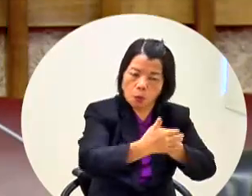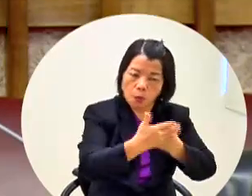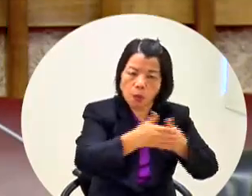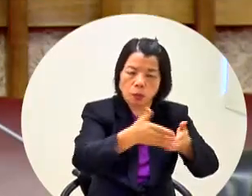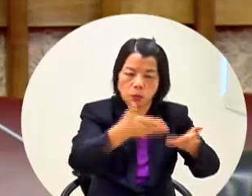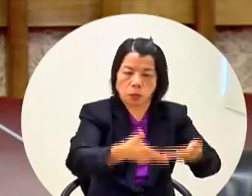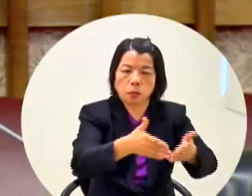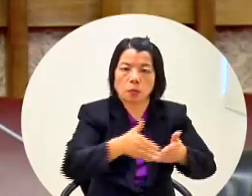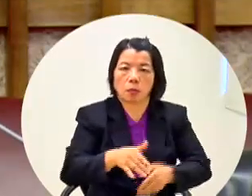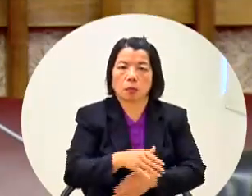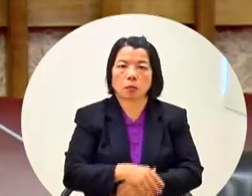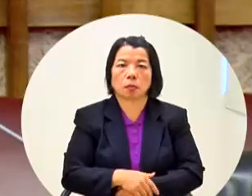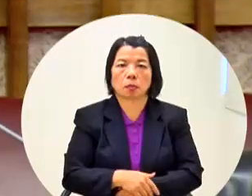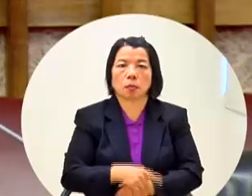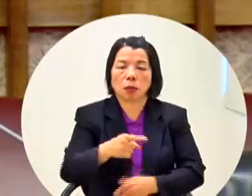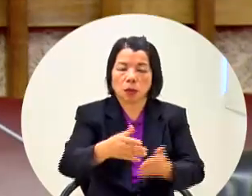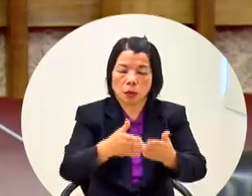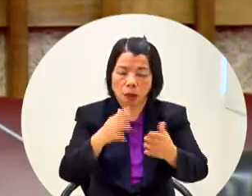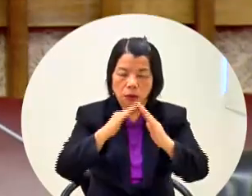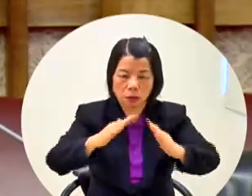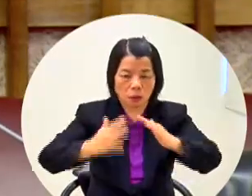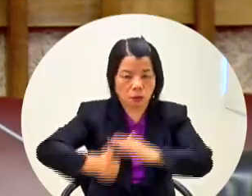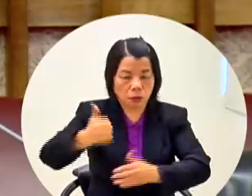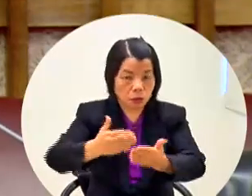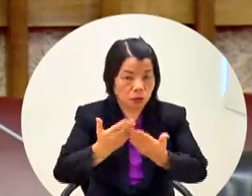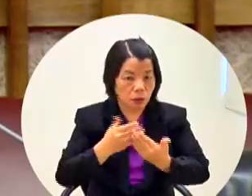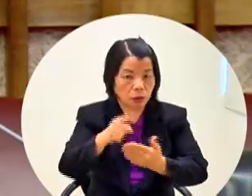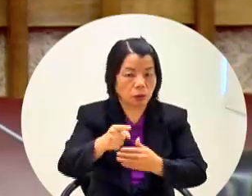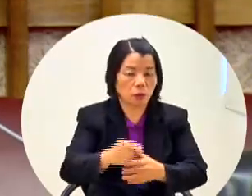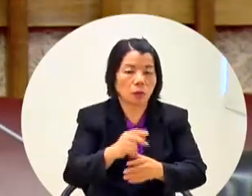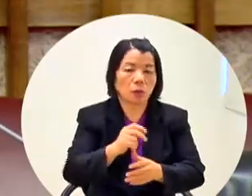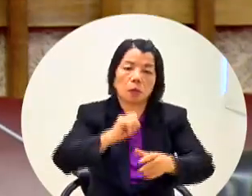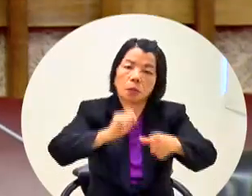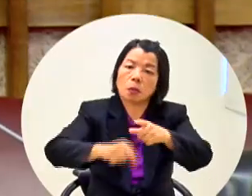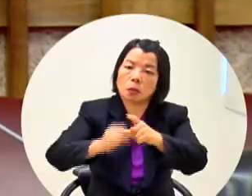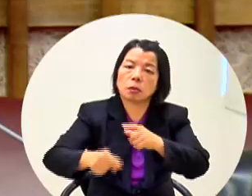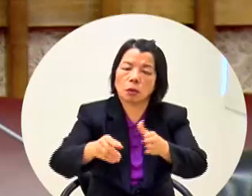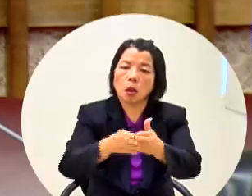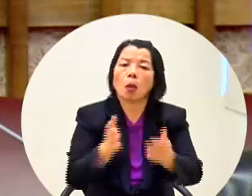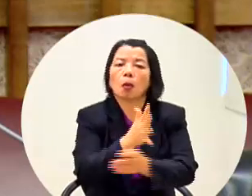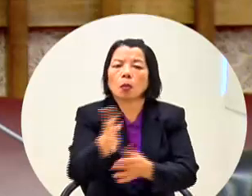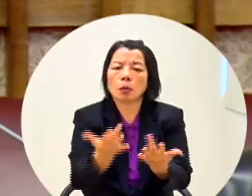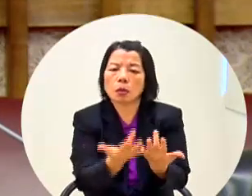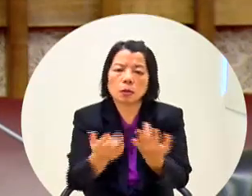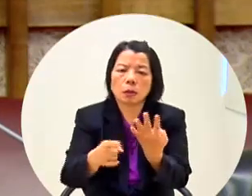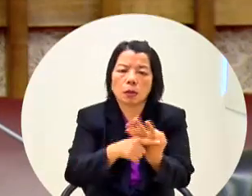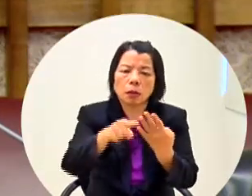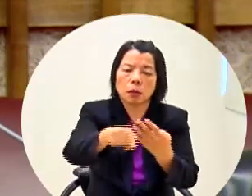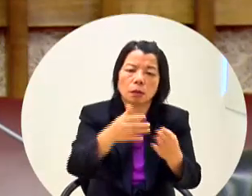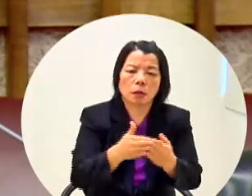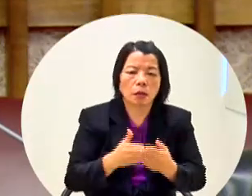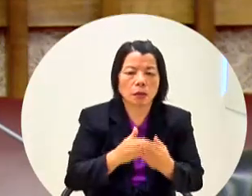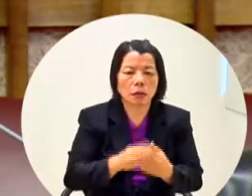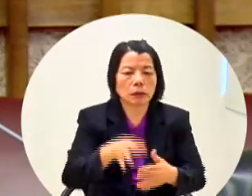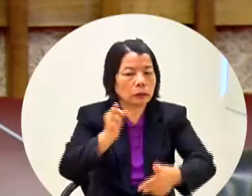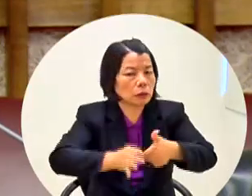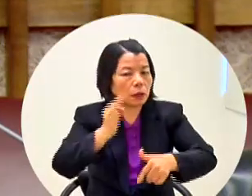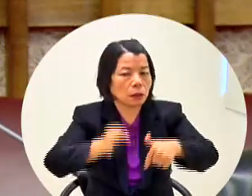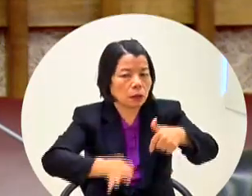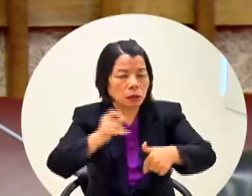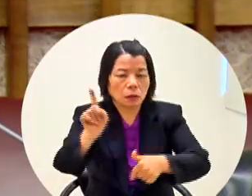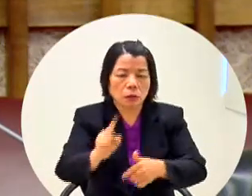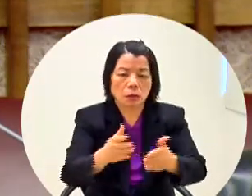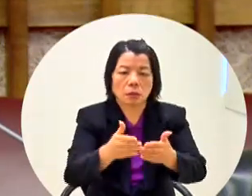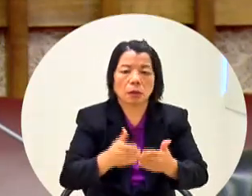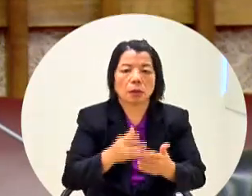长在接受这个厂商来的时候，问问他的产业特性、附加价值、他的环境负担到底多